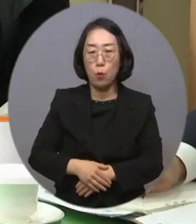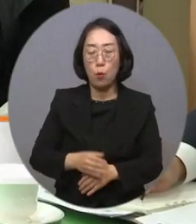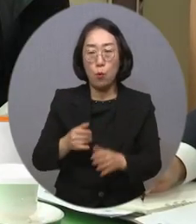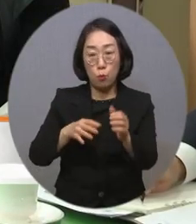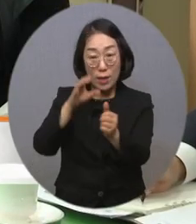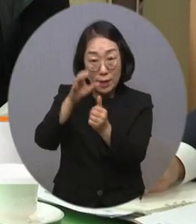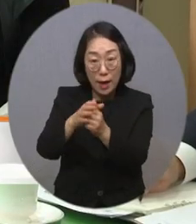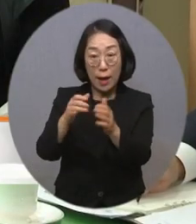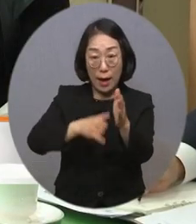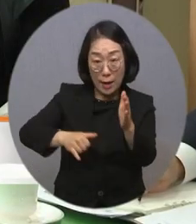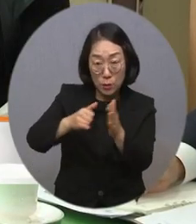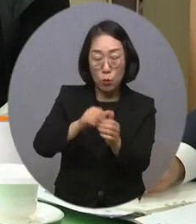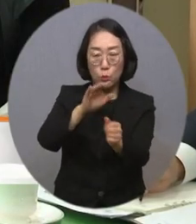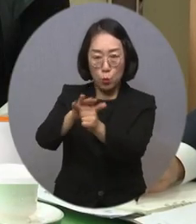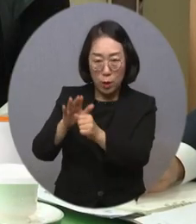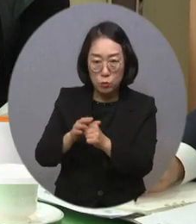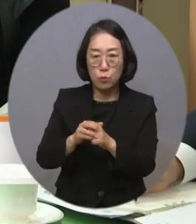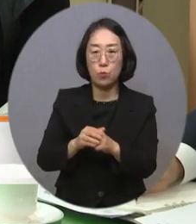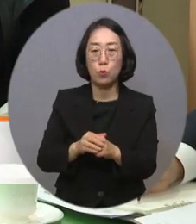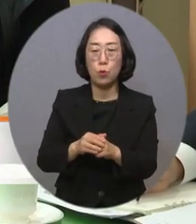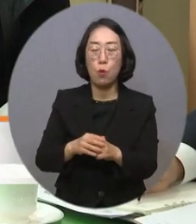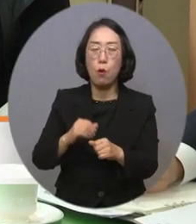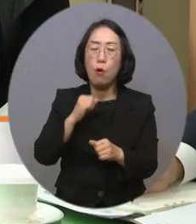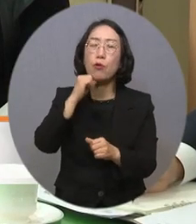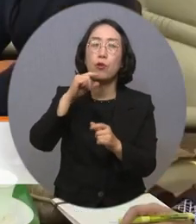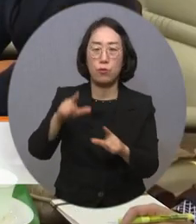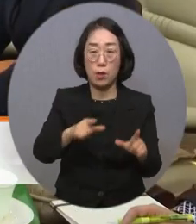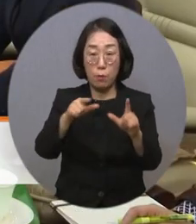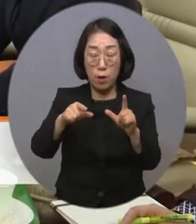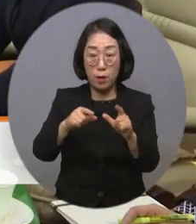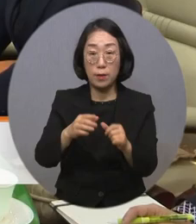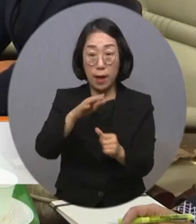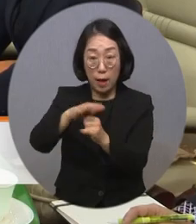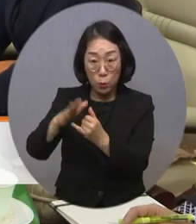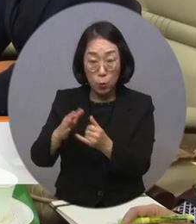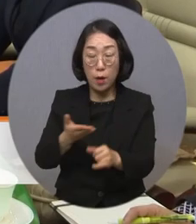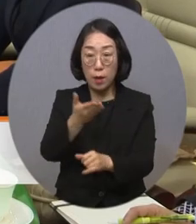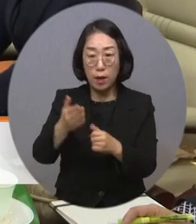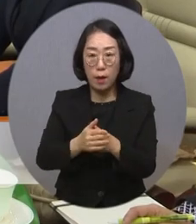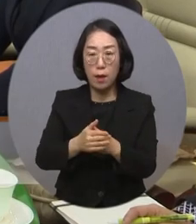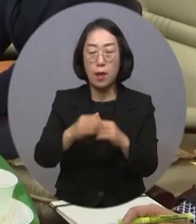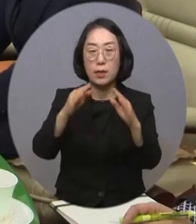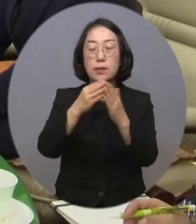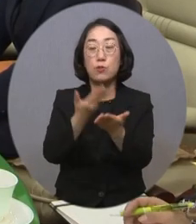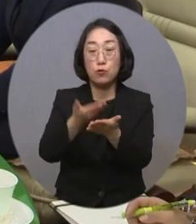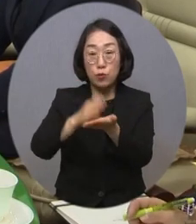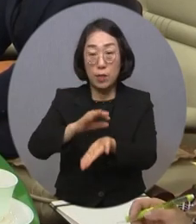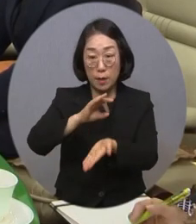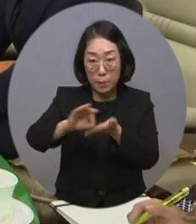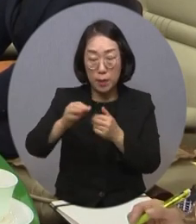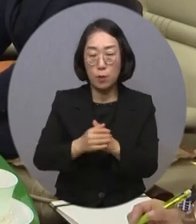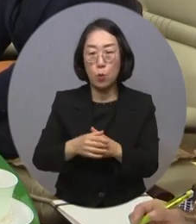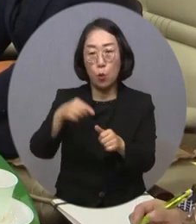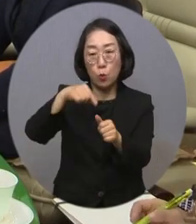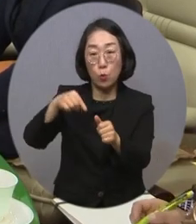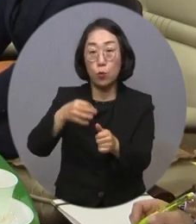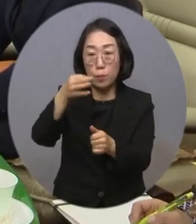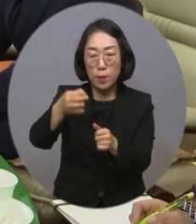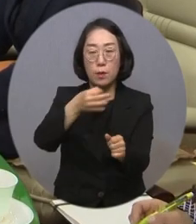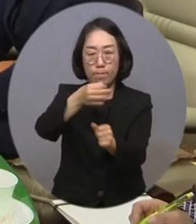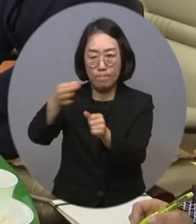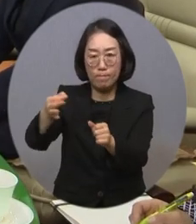지원센터 저소득 가정 아동 에게 주거환경 개선과 교육부의 로비 등 맞춤형 서비스를 지원해